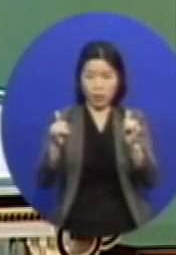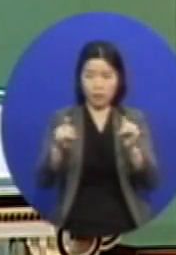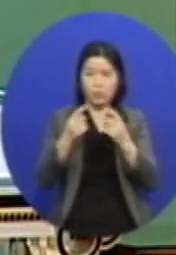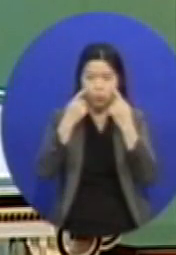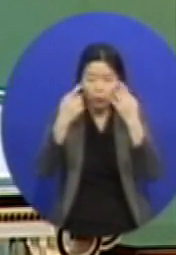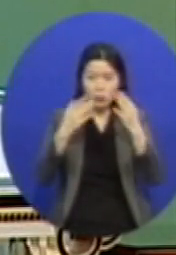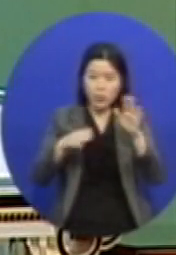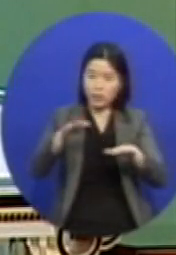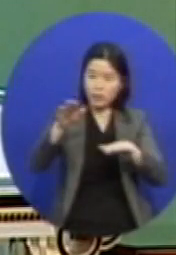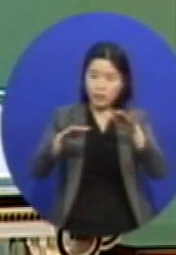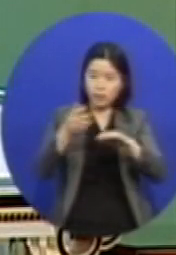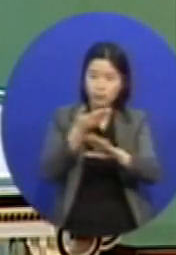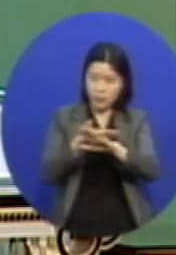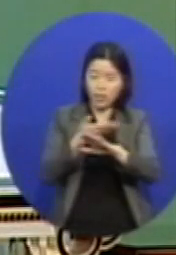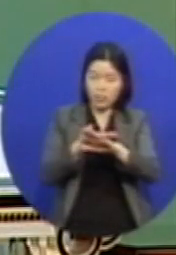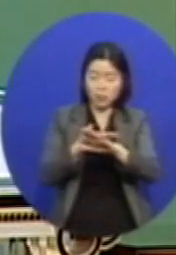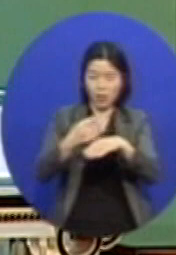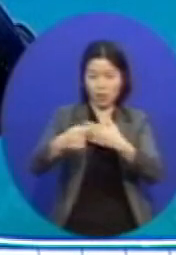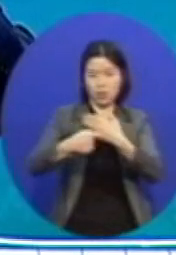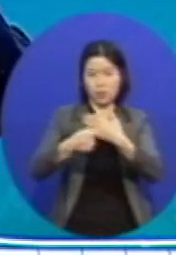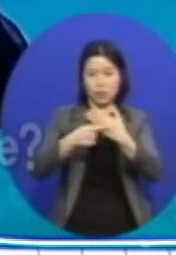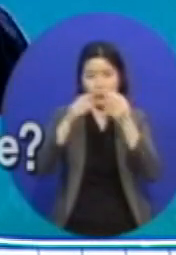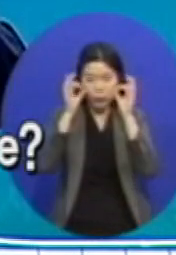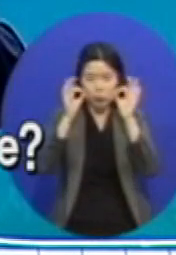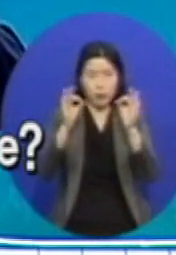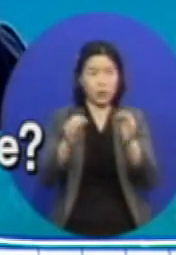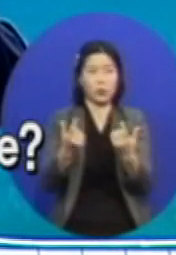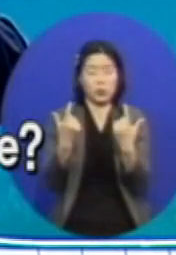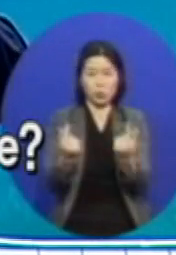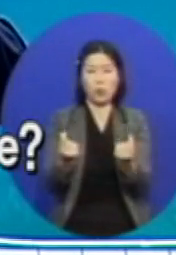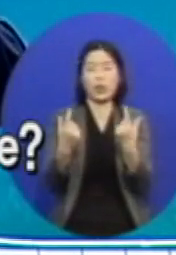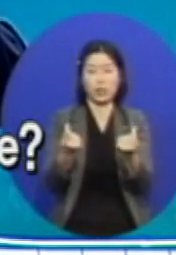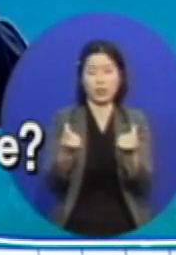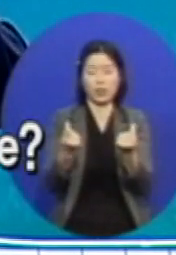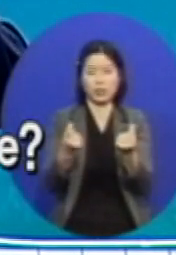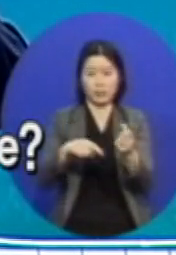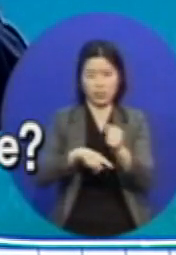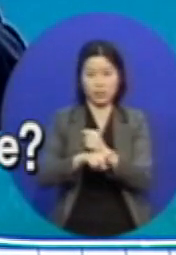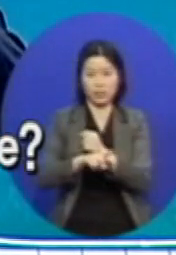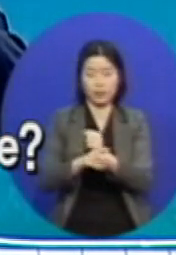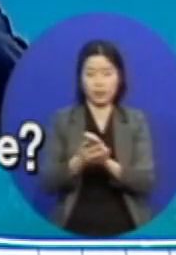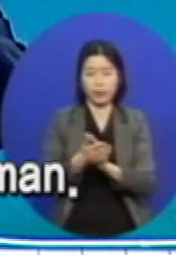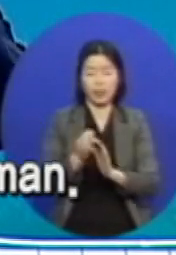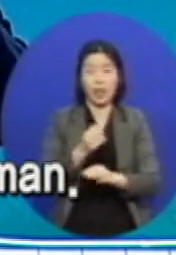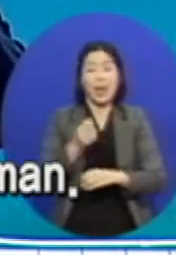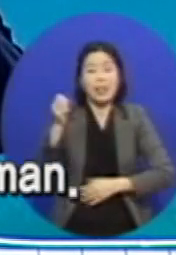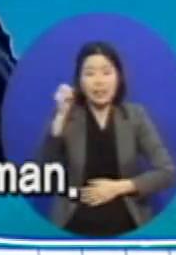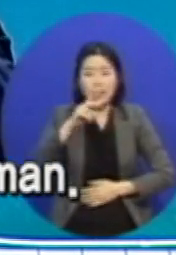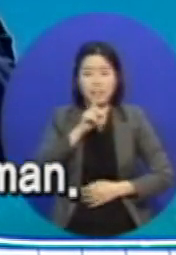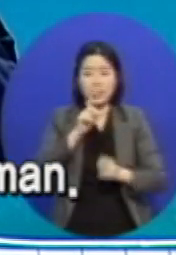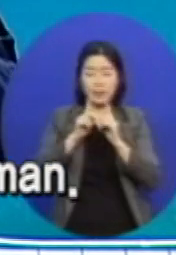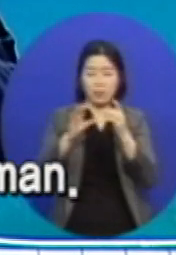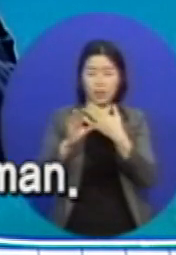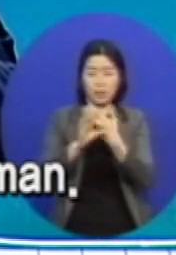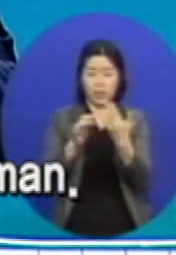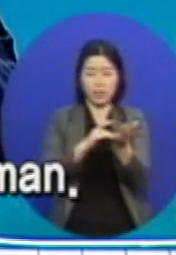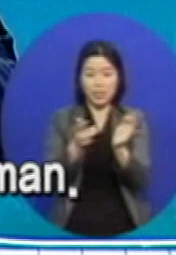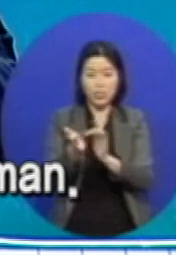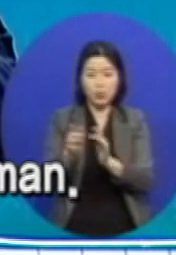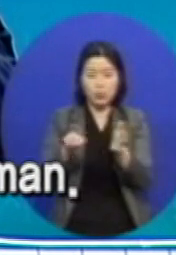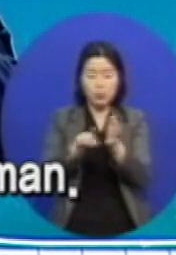다르긴 하지만 겉으로 보기에는 똑같다 그런 뜻이죠 다시 말하면 예수 믿는다고 는